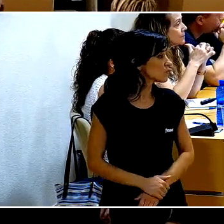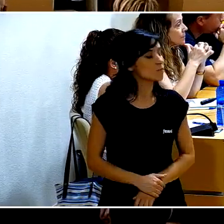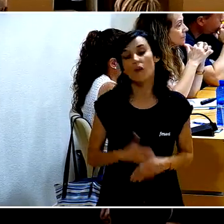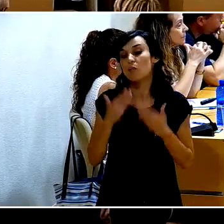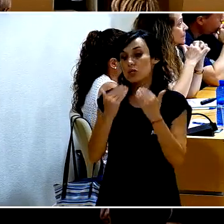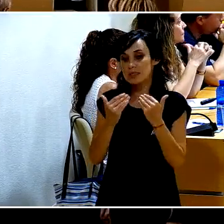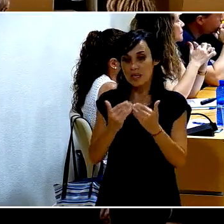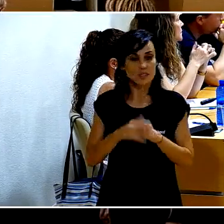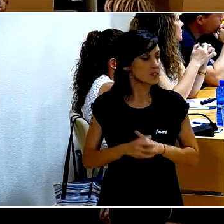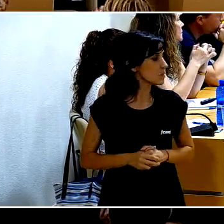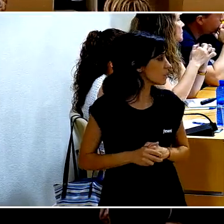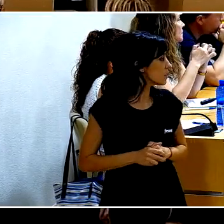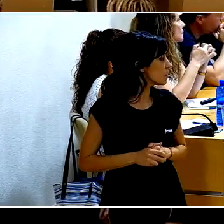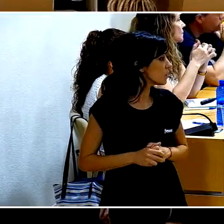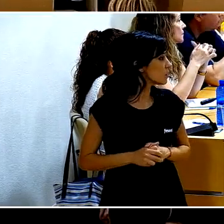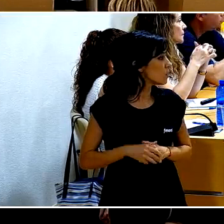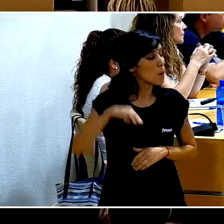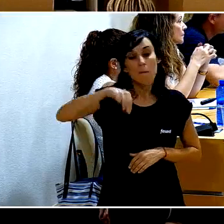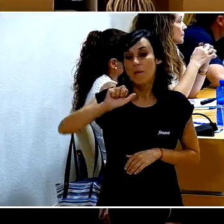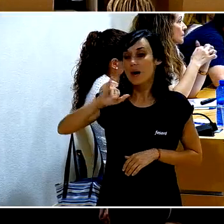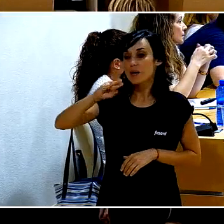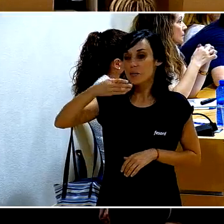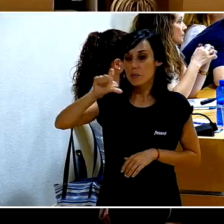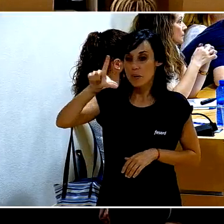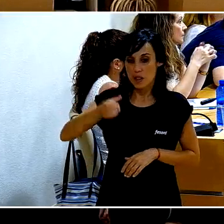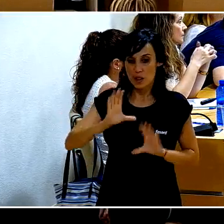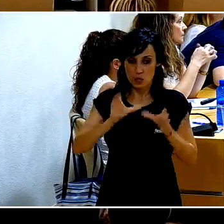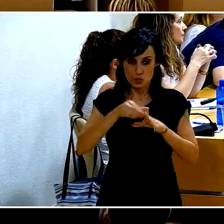Moltes gràcies. Maribel Albalar, per Partit Socialista.